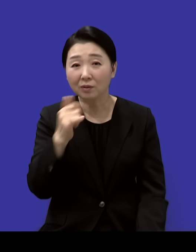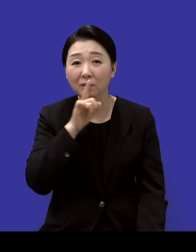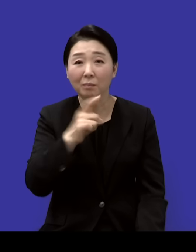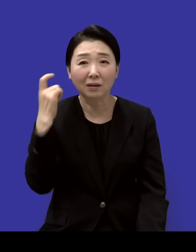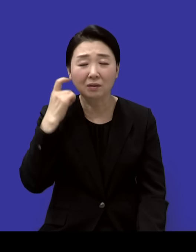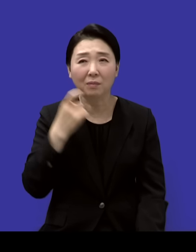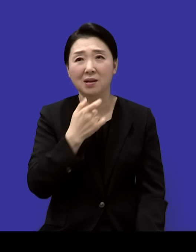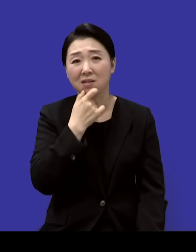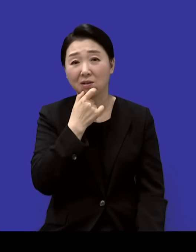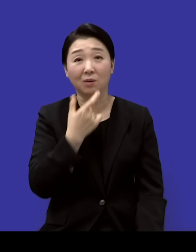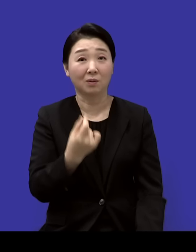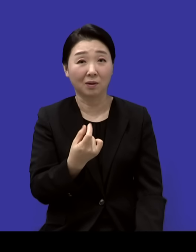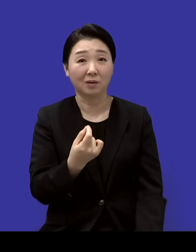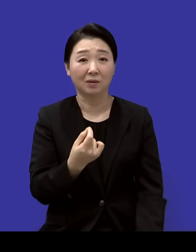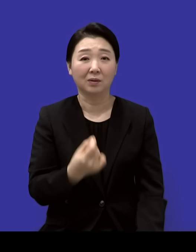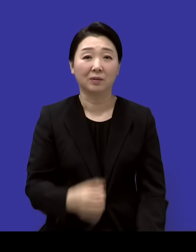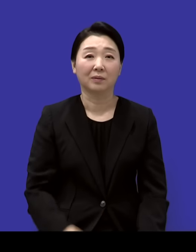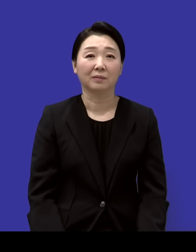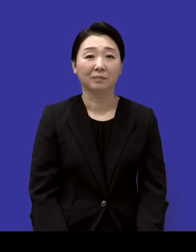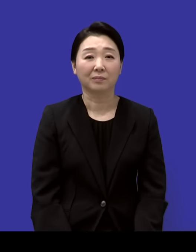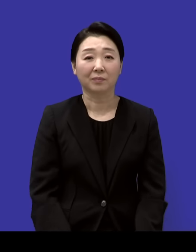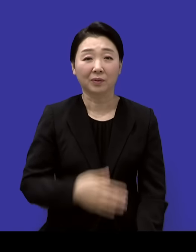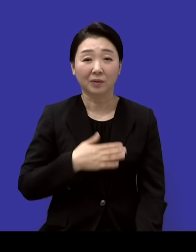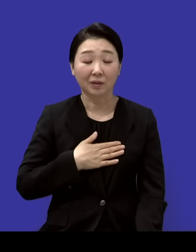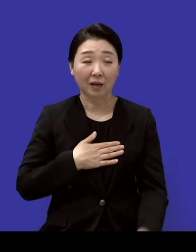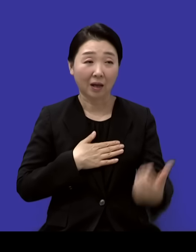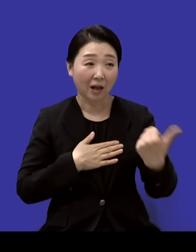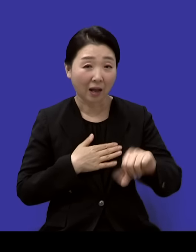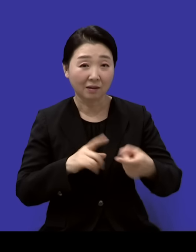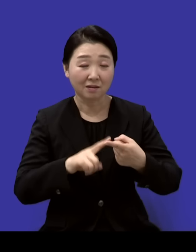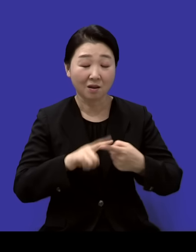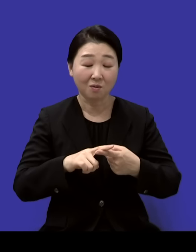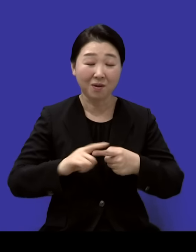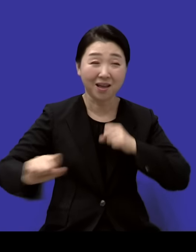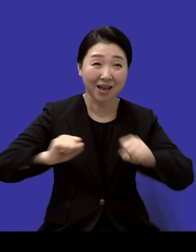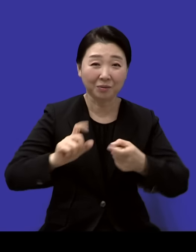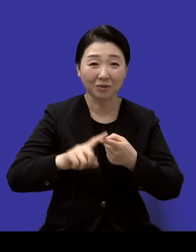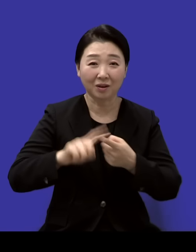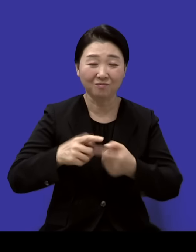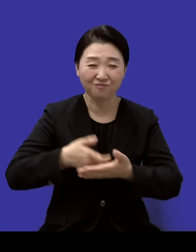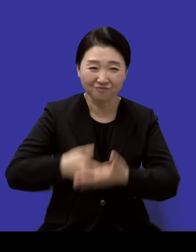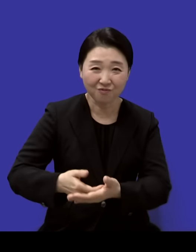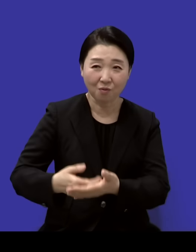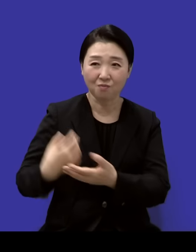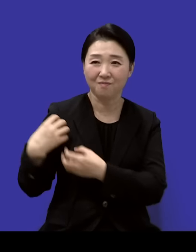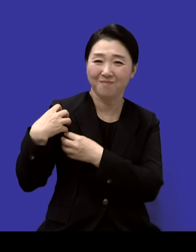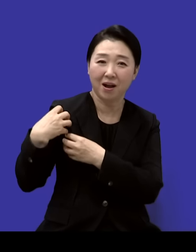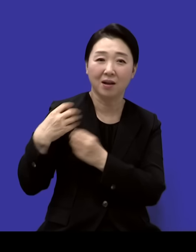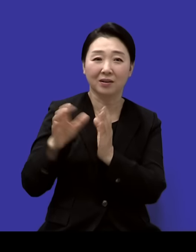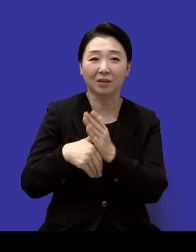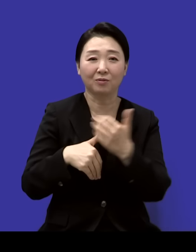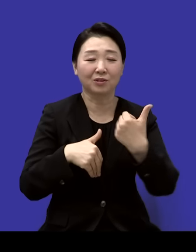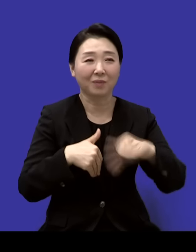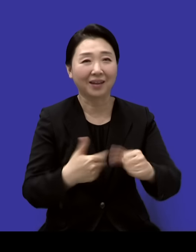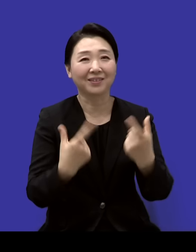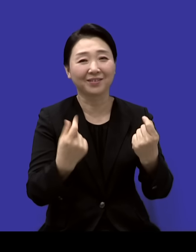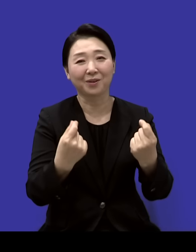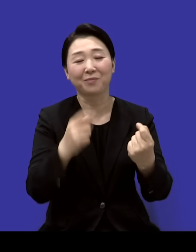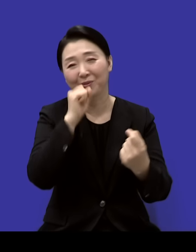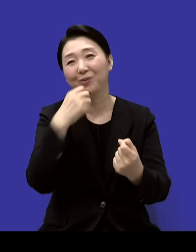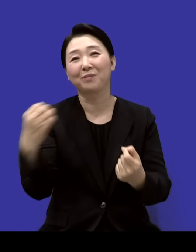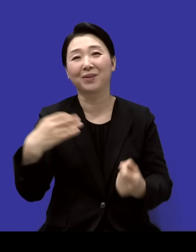너무 싫어하면서도 제가 아들 노릇하느라고 막 무거운 거 들고 다니고 이러면요. 우리 집 아들이라면서 또